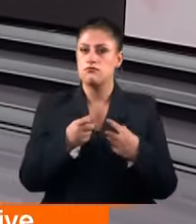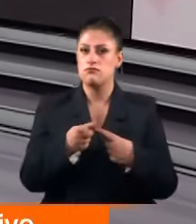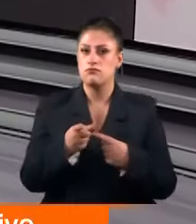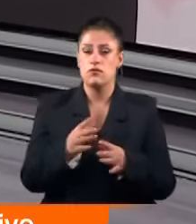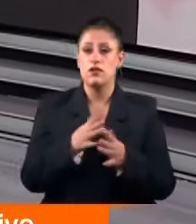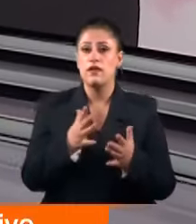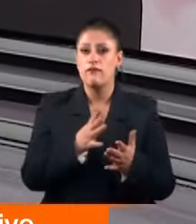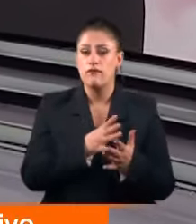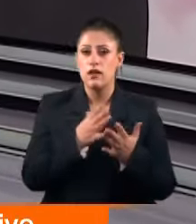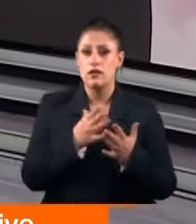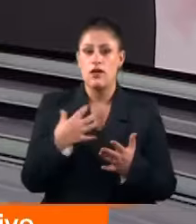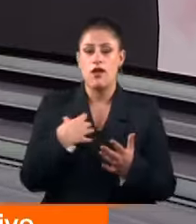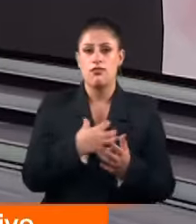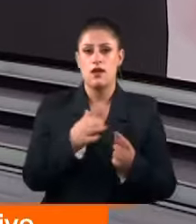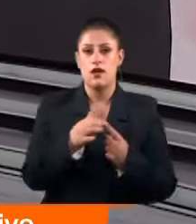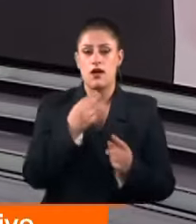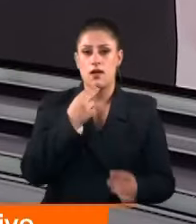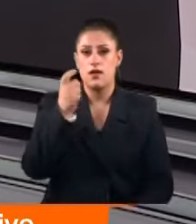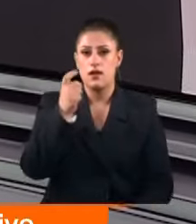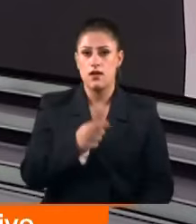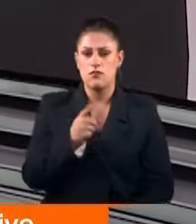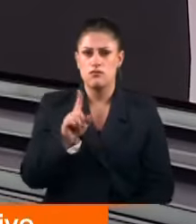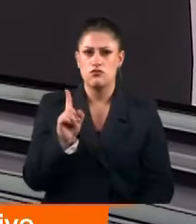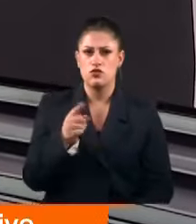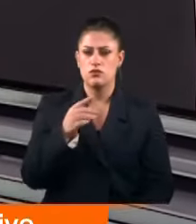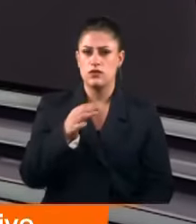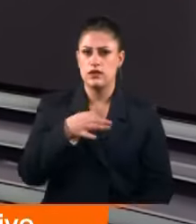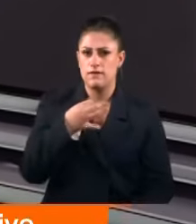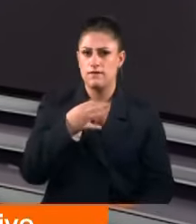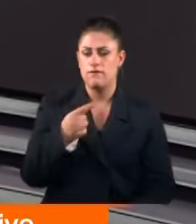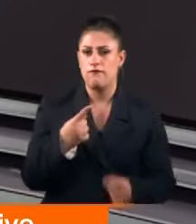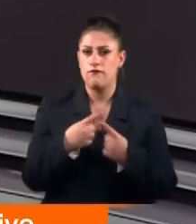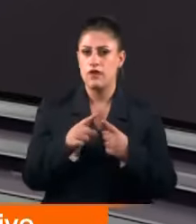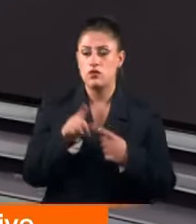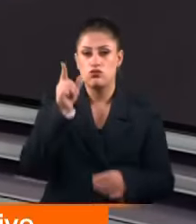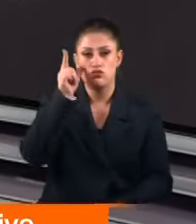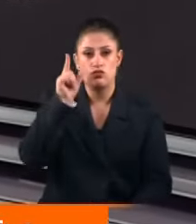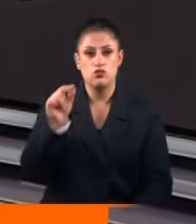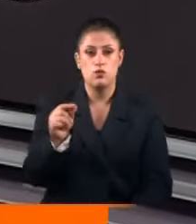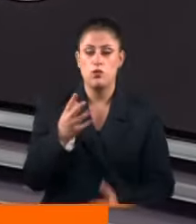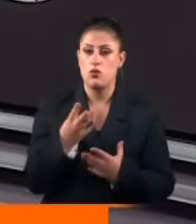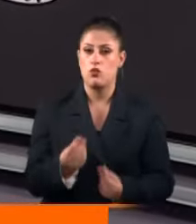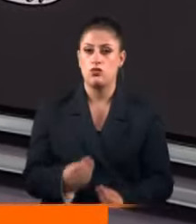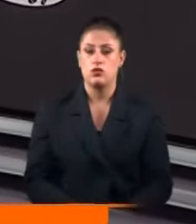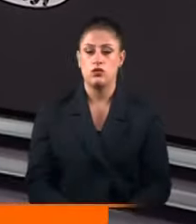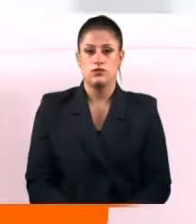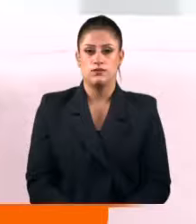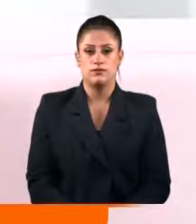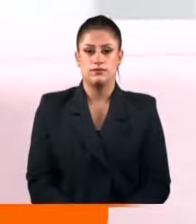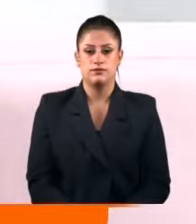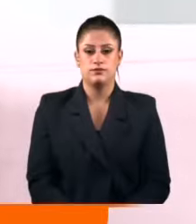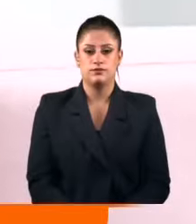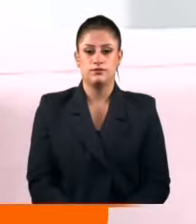ki anne Rabia Aydın'ın çelişkili ifadeleri farklı şüpheleri beraberinde getirdi.